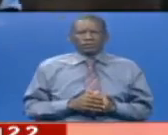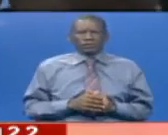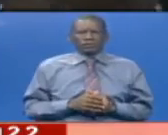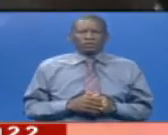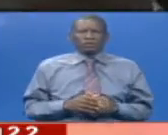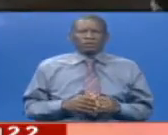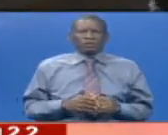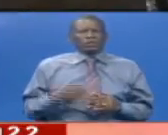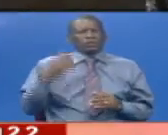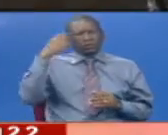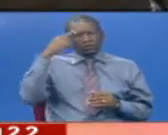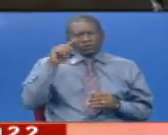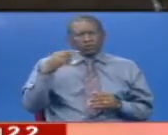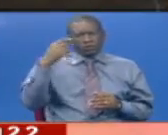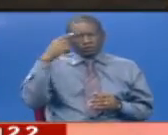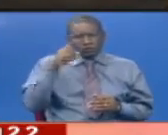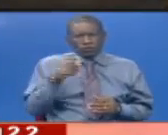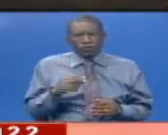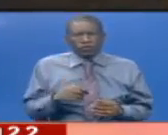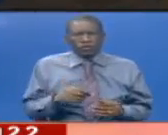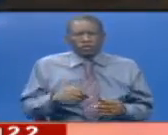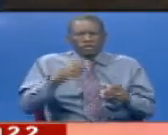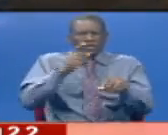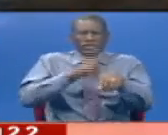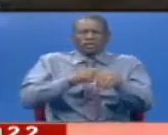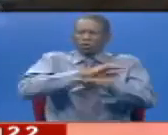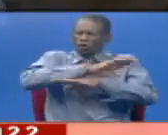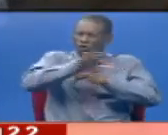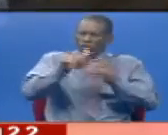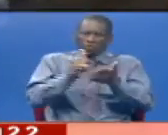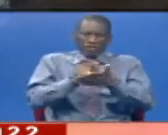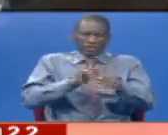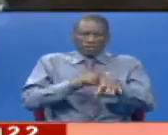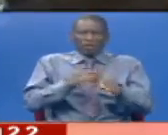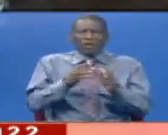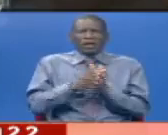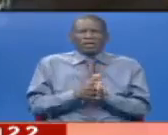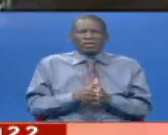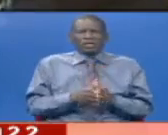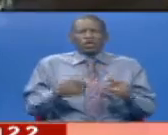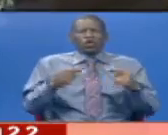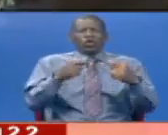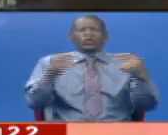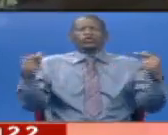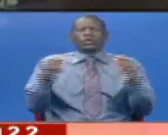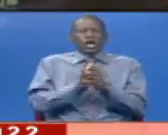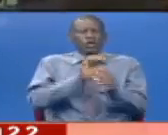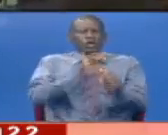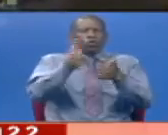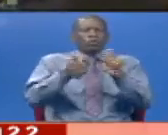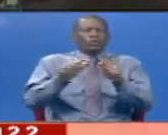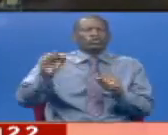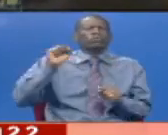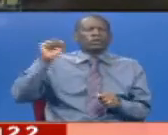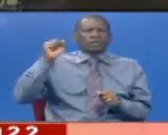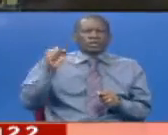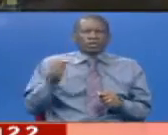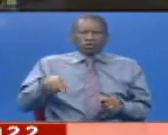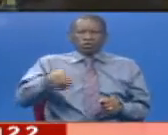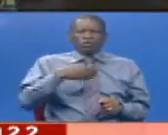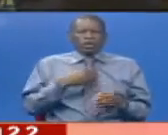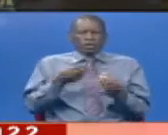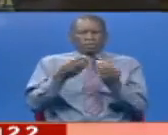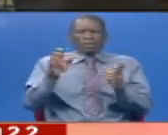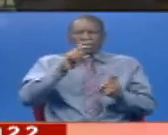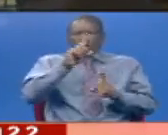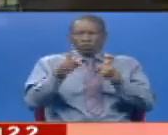Na kwa ajili ya muda huo wote na pia upinzani na mashindano ya kisiasa, kumekuwa na masuala